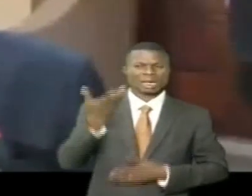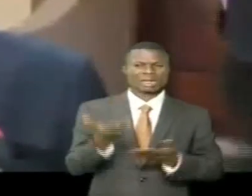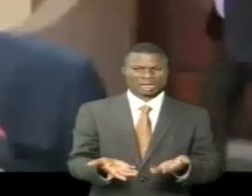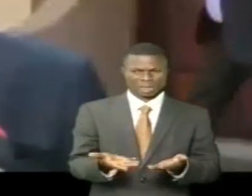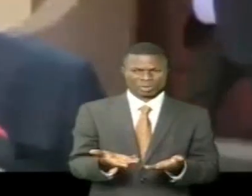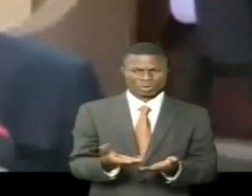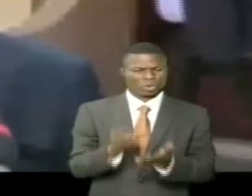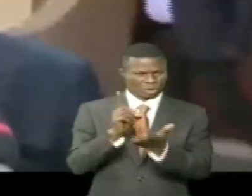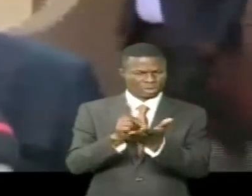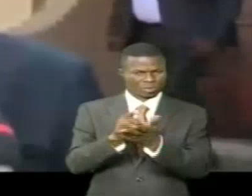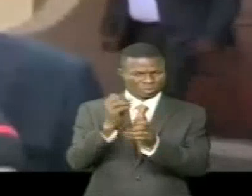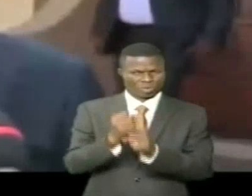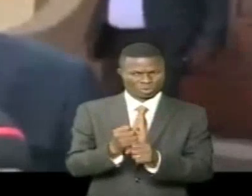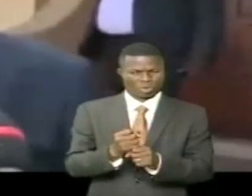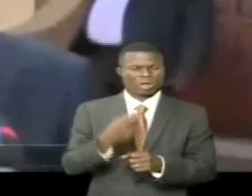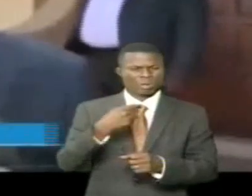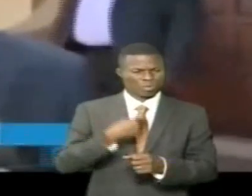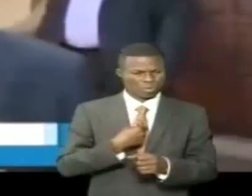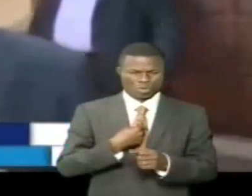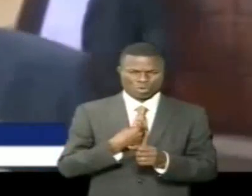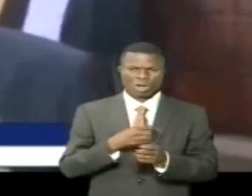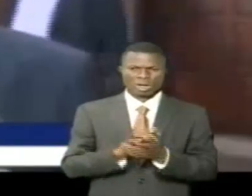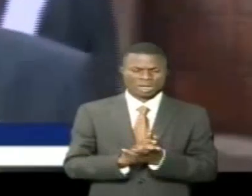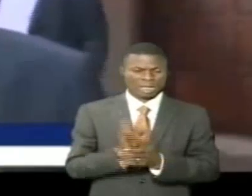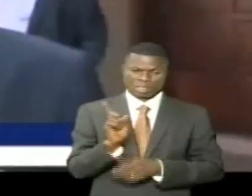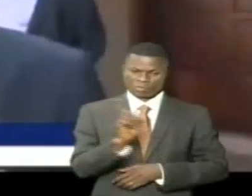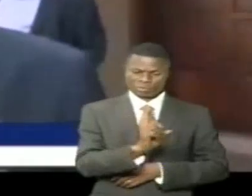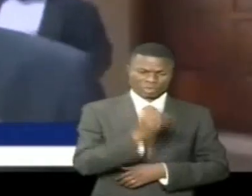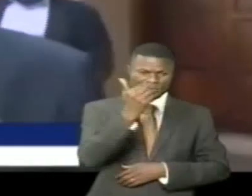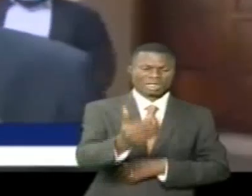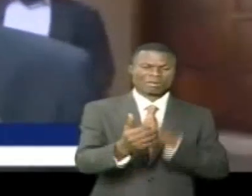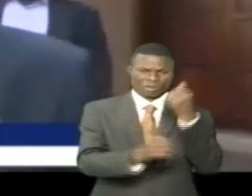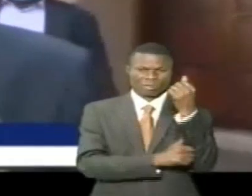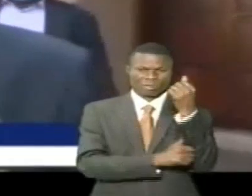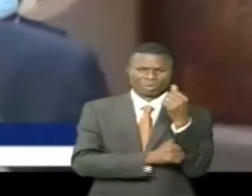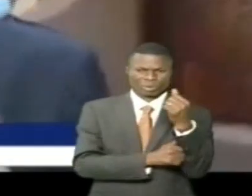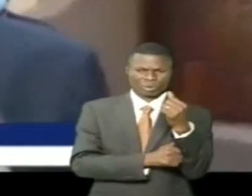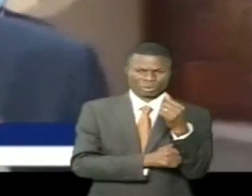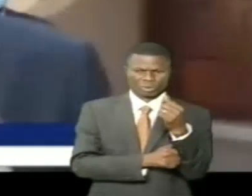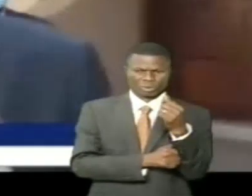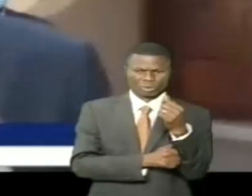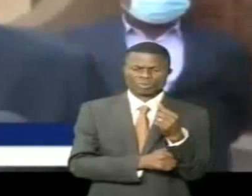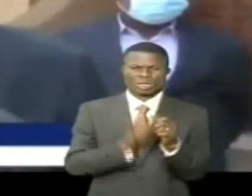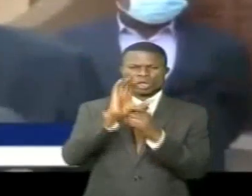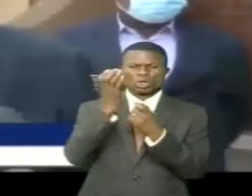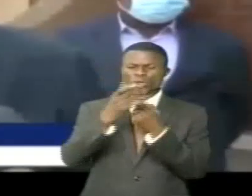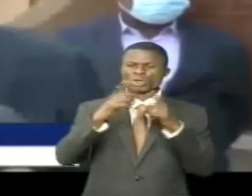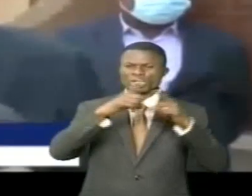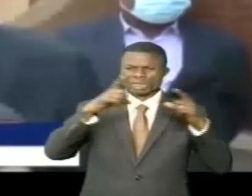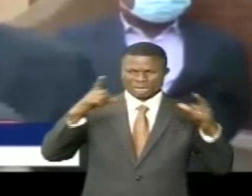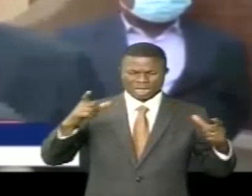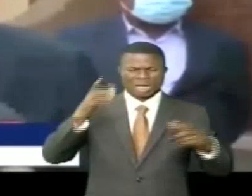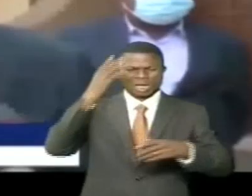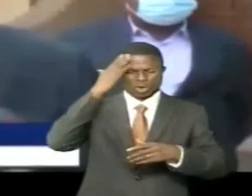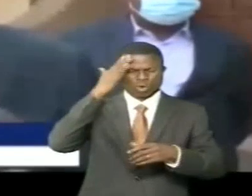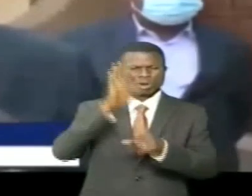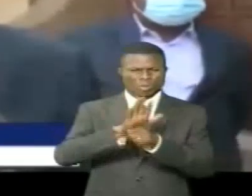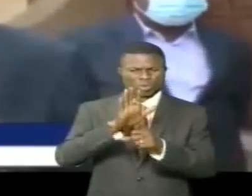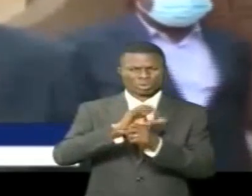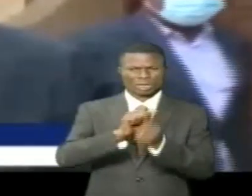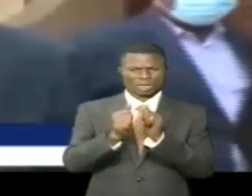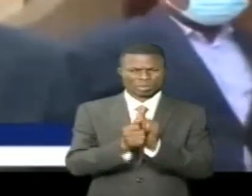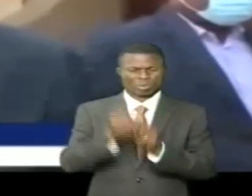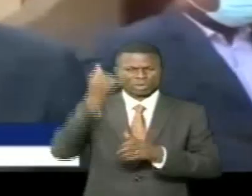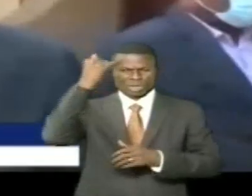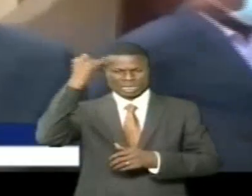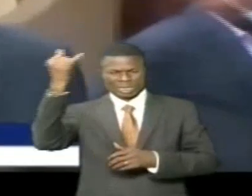Nous sommes du même signe astrologique. Tu compares quoi? S'il te plaît, reste dans ta vie de fille et épargne mon nom. Je sais pas si